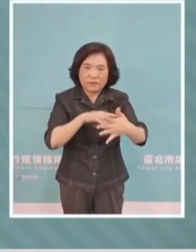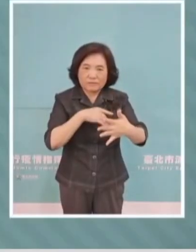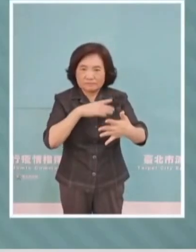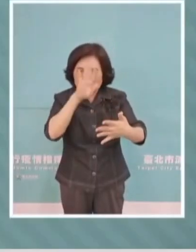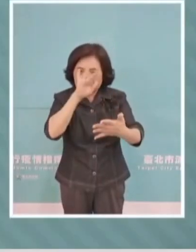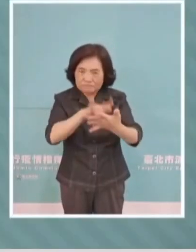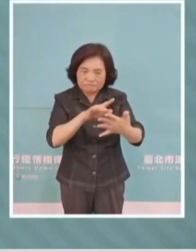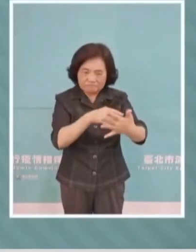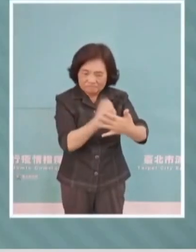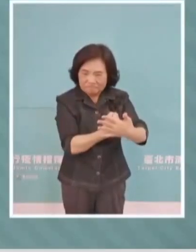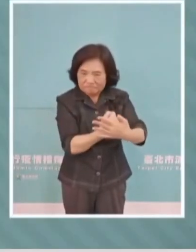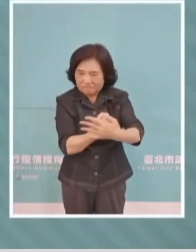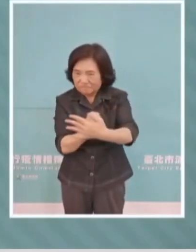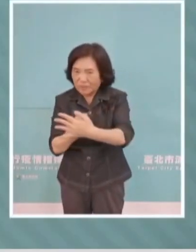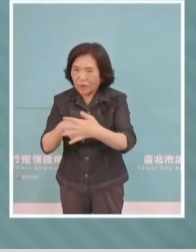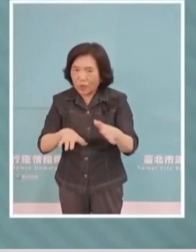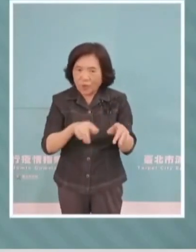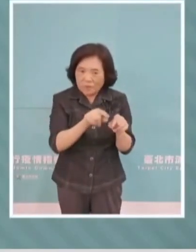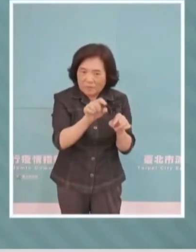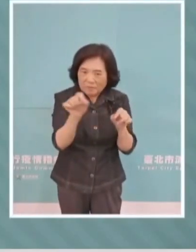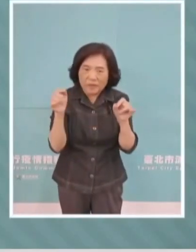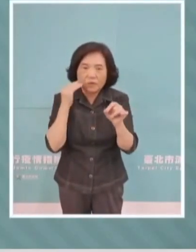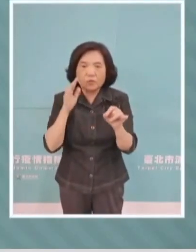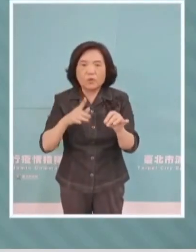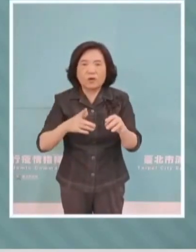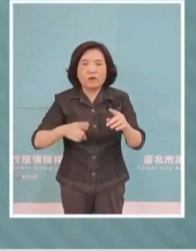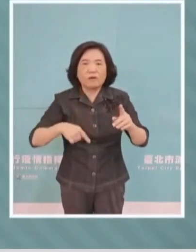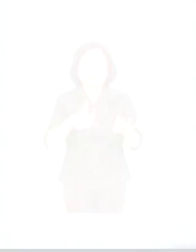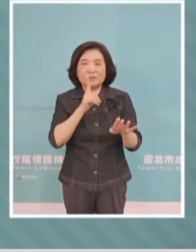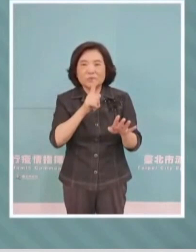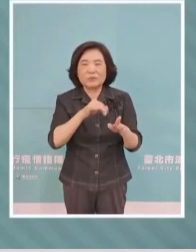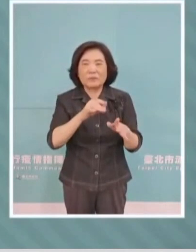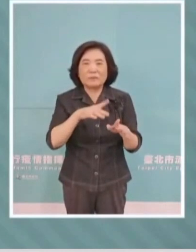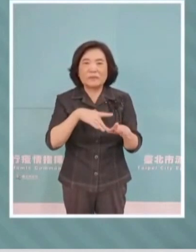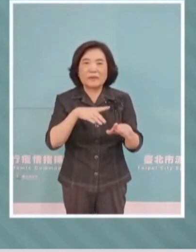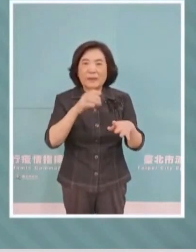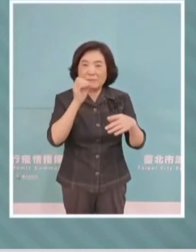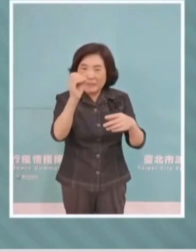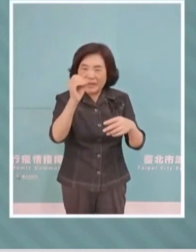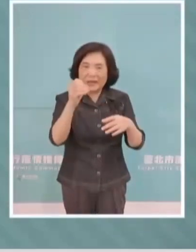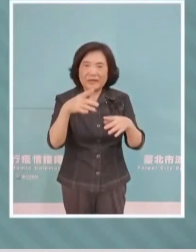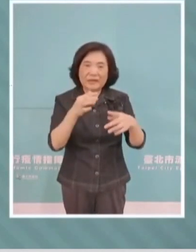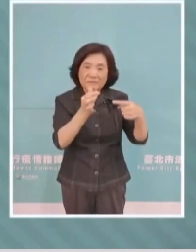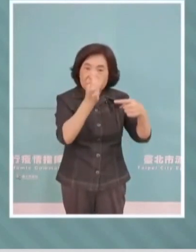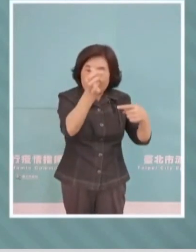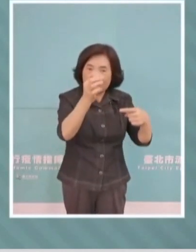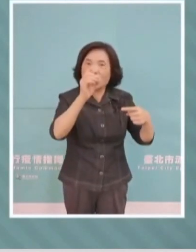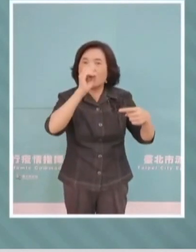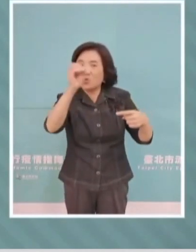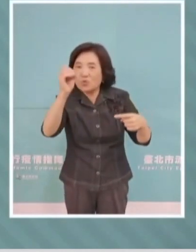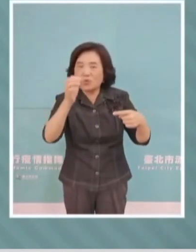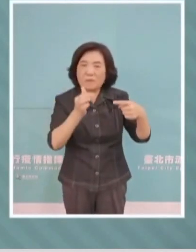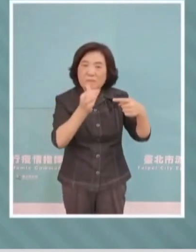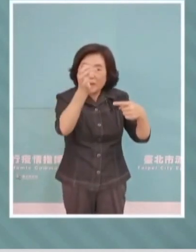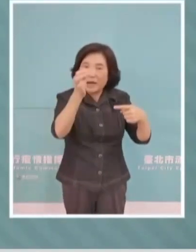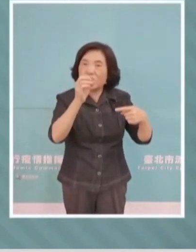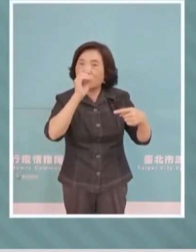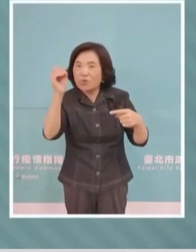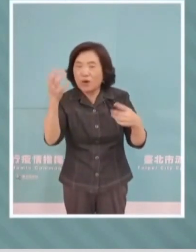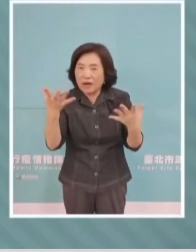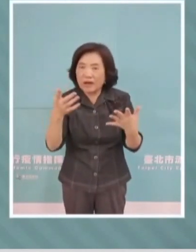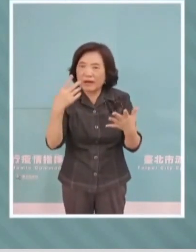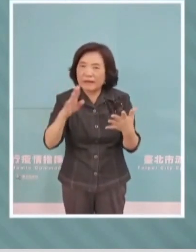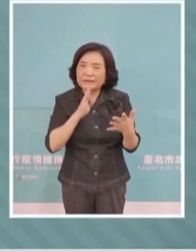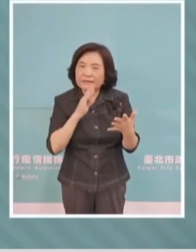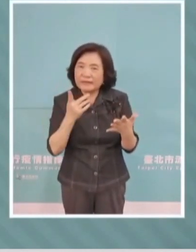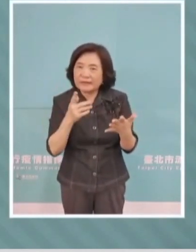果一放开，你知道吗，我认为会再飙回去的，到底清到什么程度以后，才可以开始